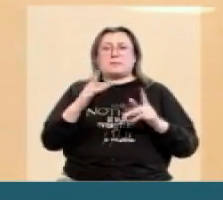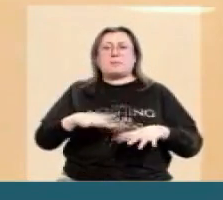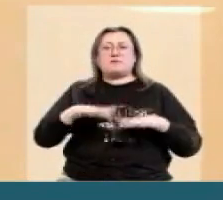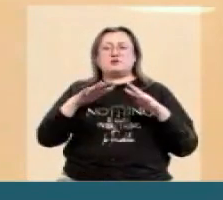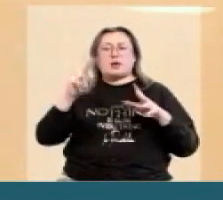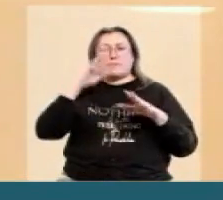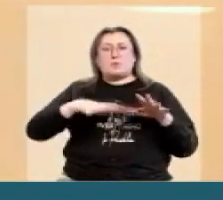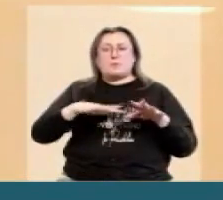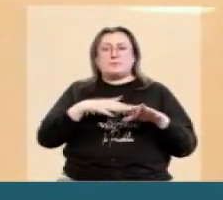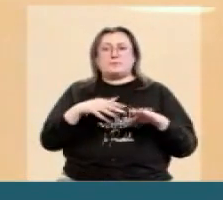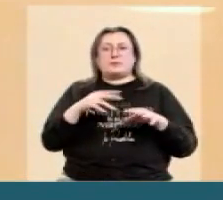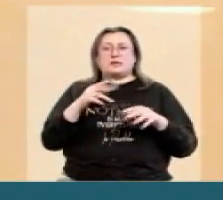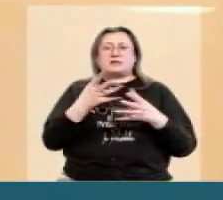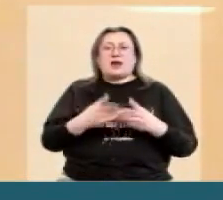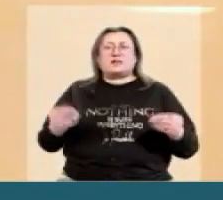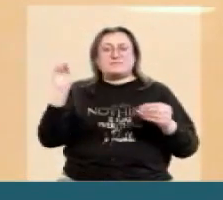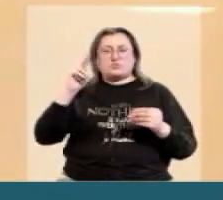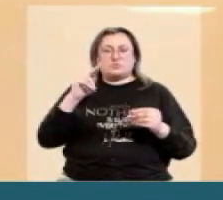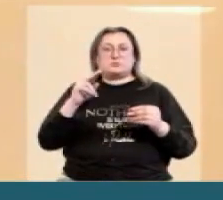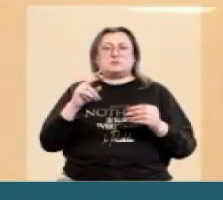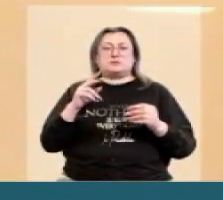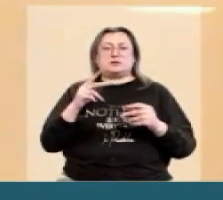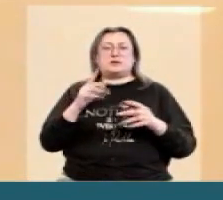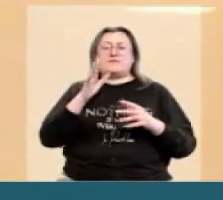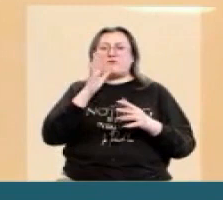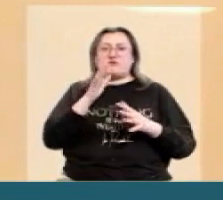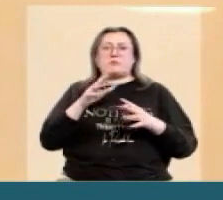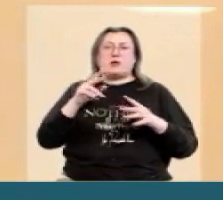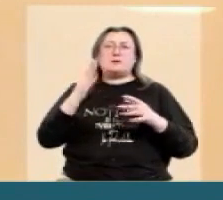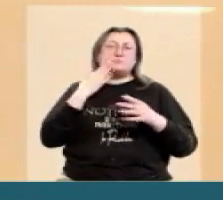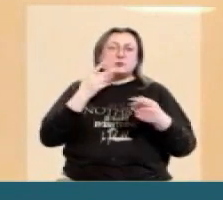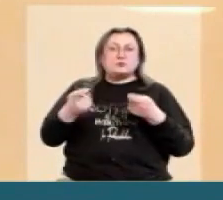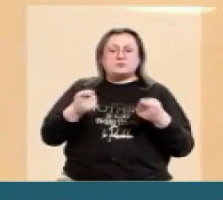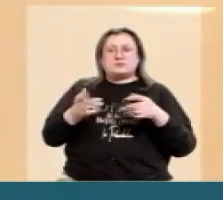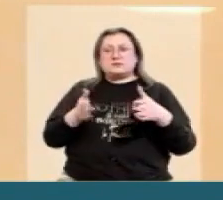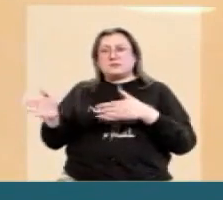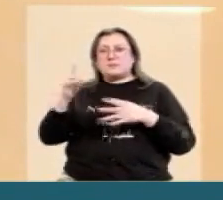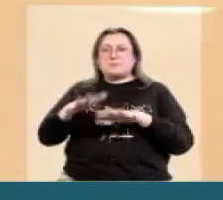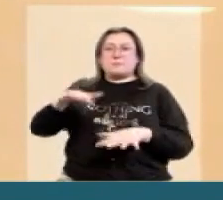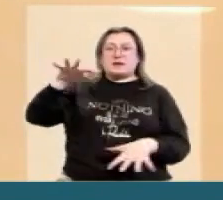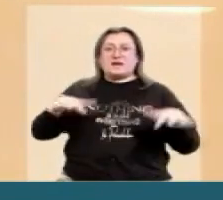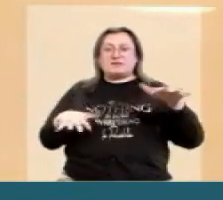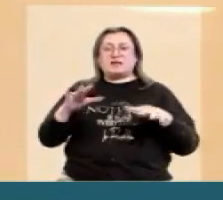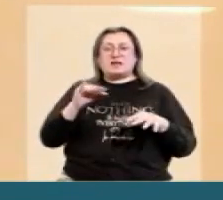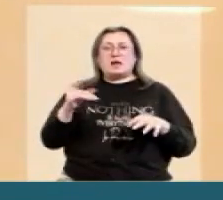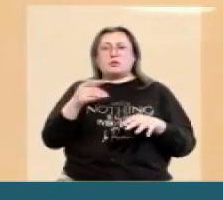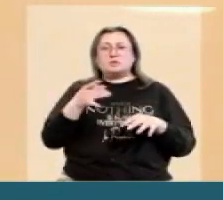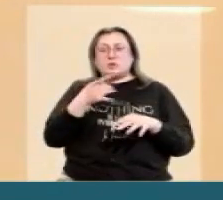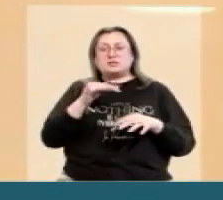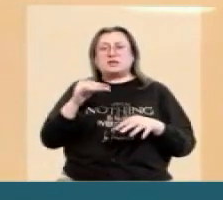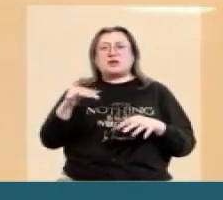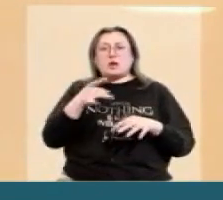повышенных объемов паводков и талых вод. Второе – своевременно ликвидировать переливы и угрозу разрушения республиканских, областных и районных